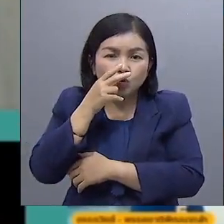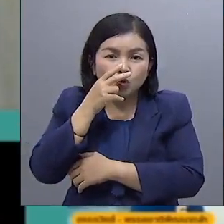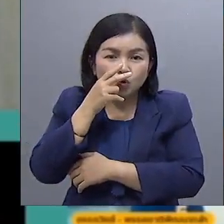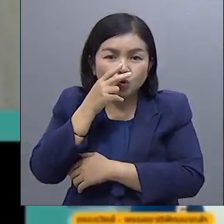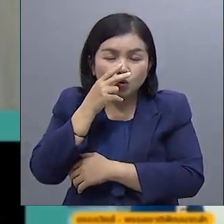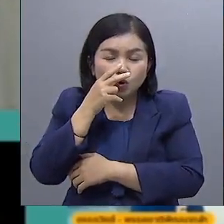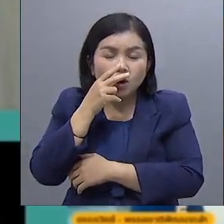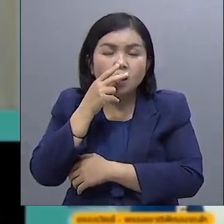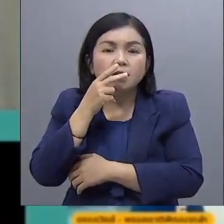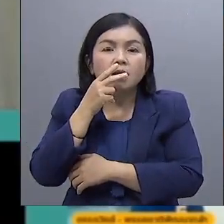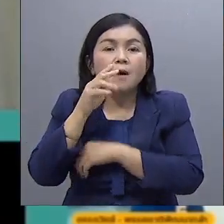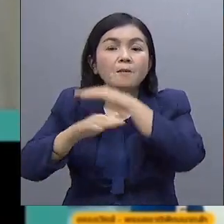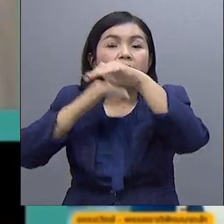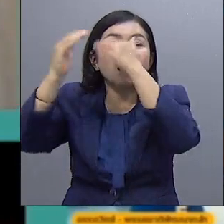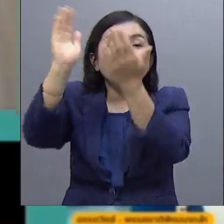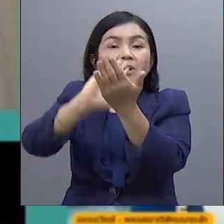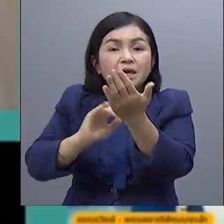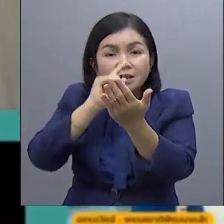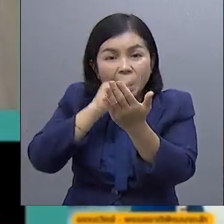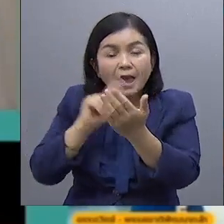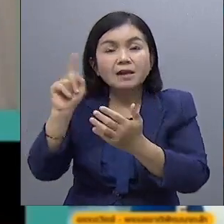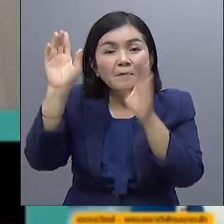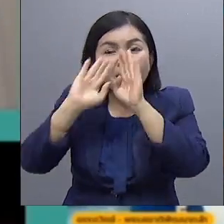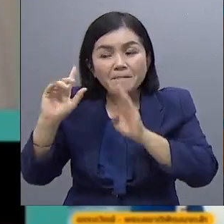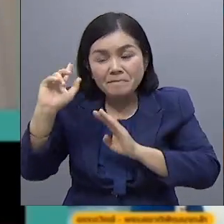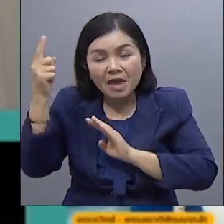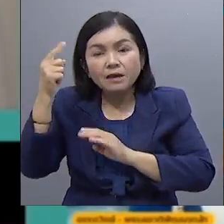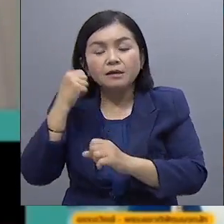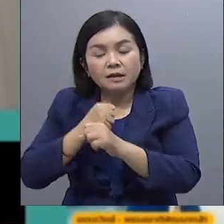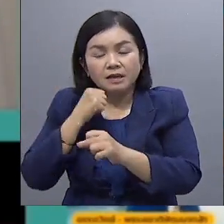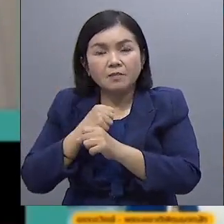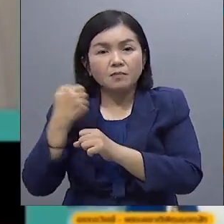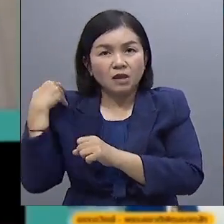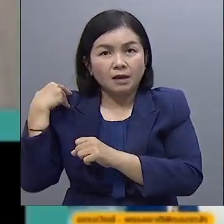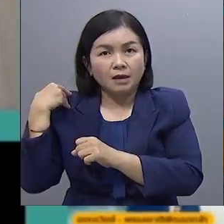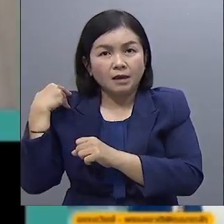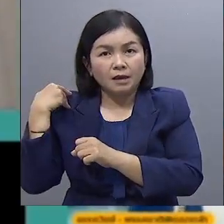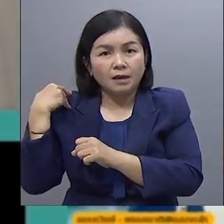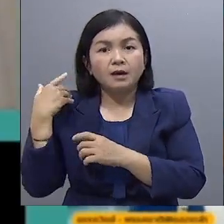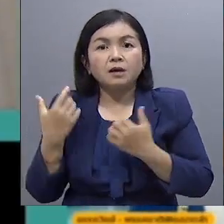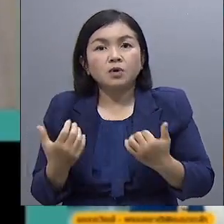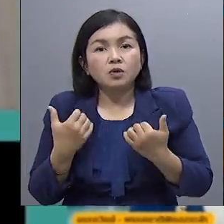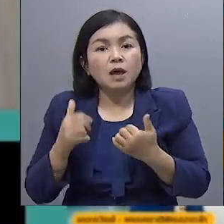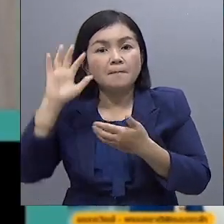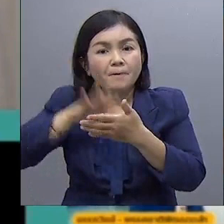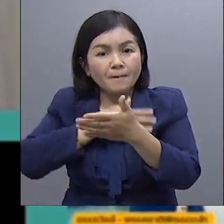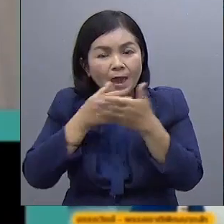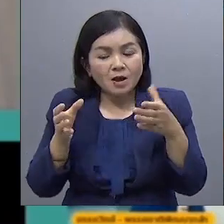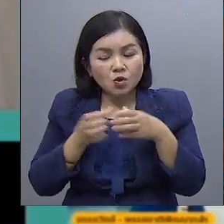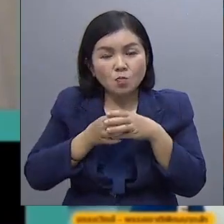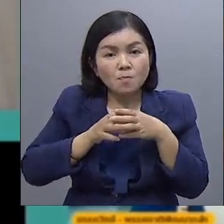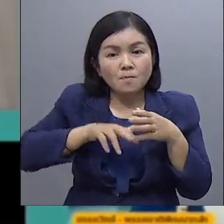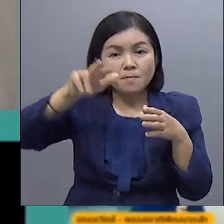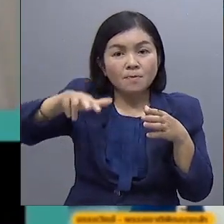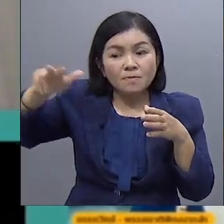เรามองการสร้างประเทศด้วยการสร้างโครงสร้างทางเศรษฐกิจใหม่นะครับเพราะฉะนั้นเราก็ค่อนข้างมั่นใจว่านโยบายของเราในทุกๆอันเนี่ย